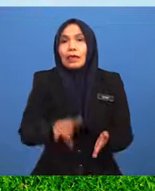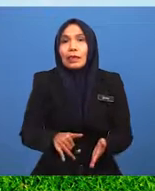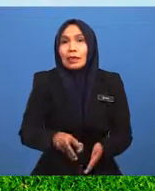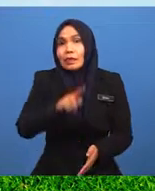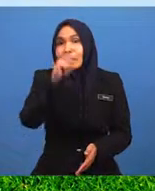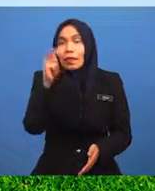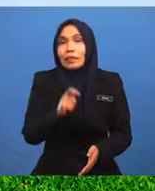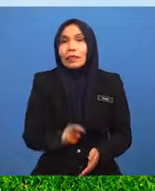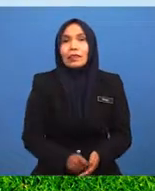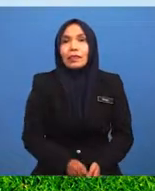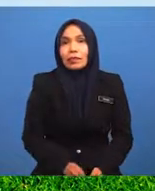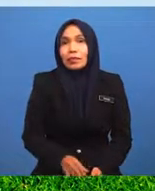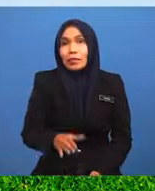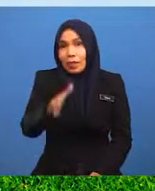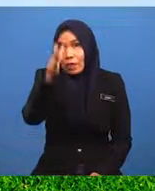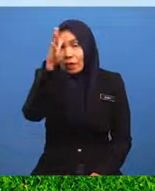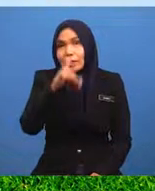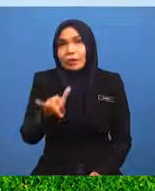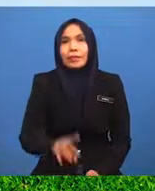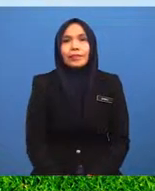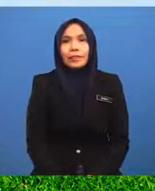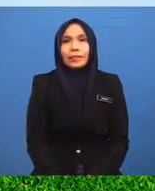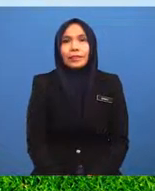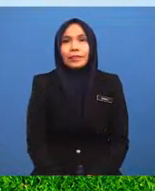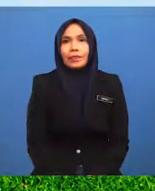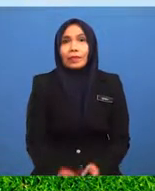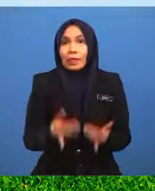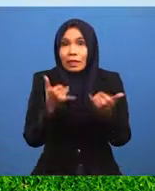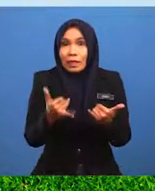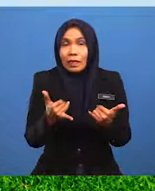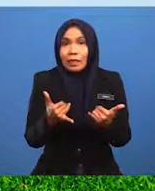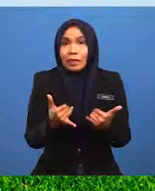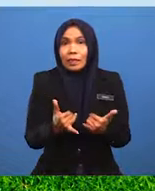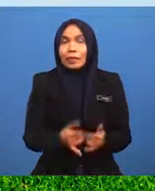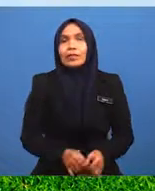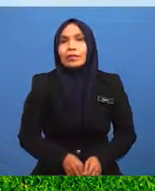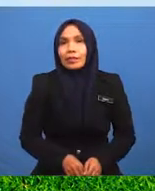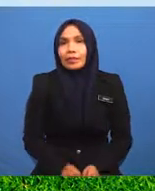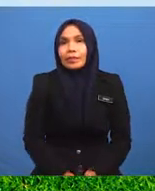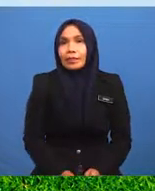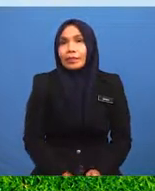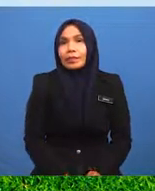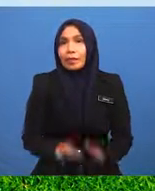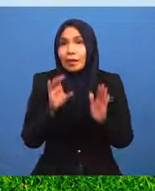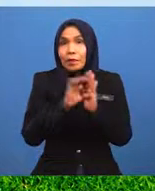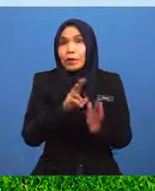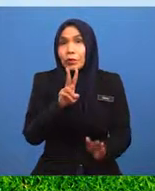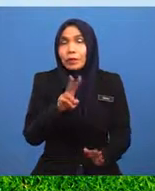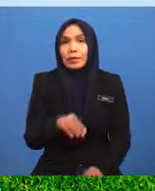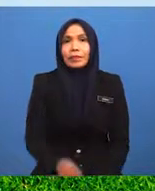Baik, sekarang berdasarkan pemerhatian daripada gambar kedua, cikgu